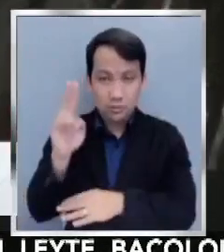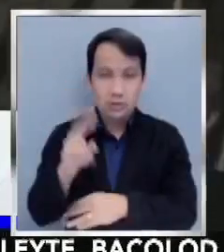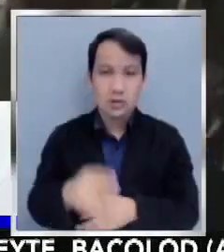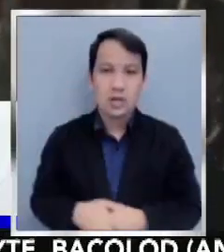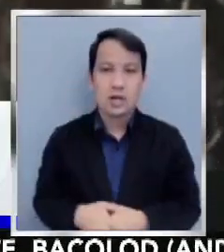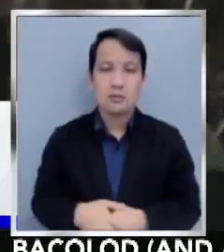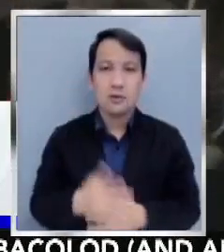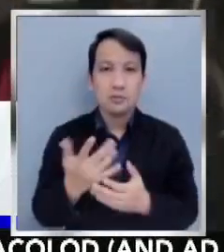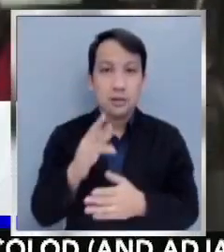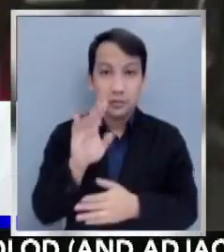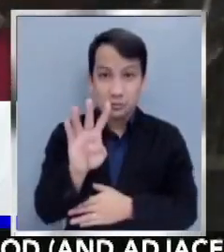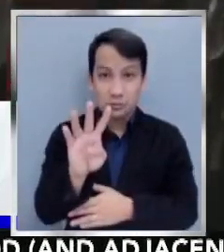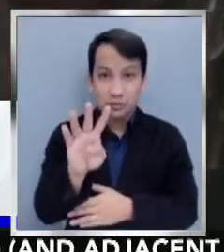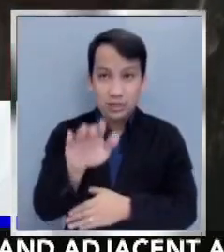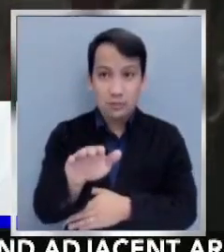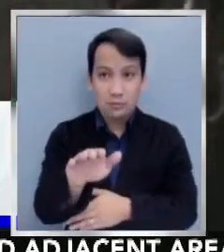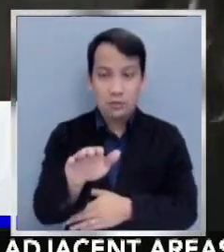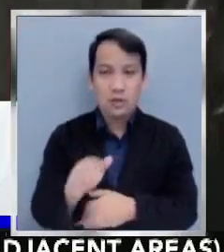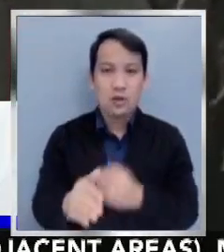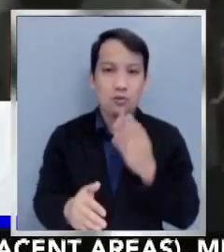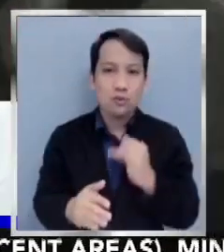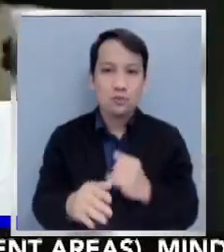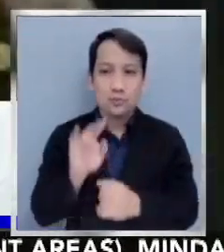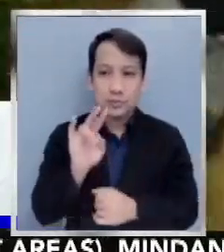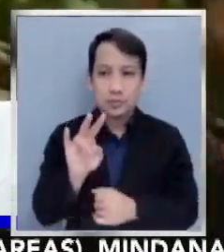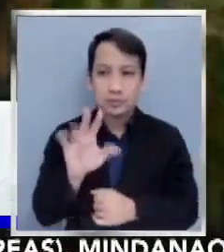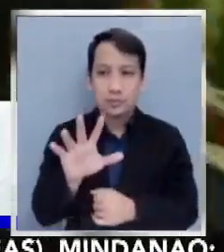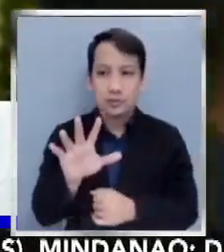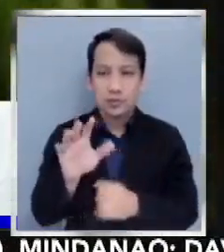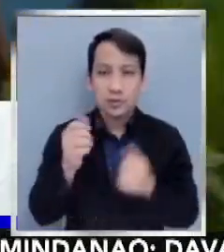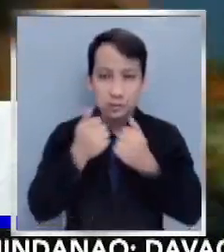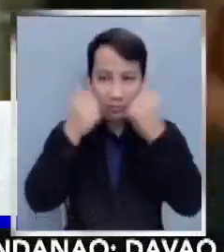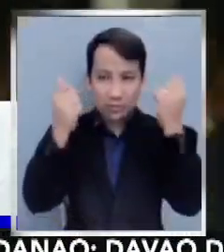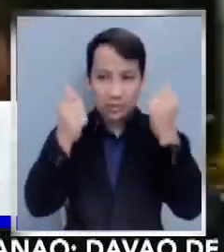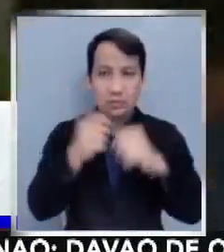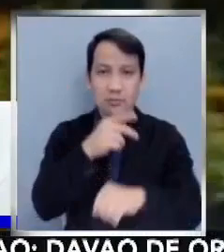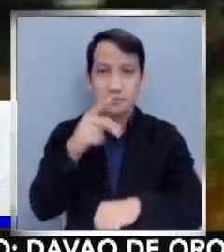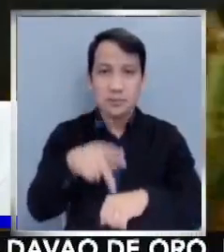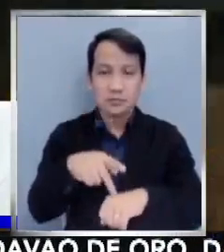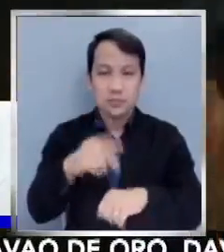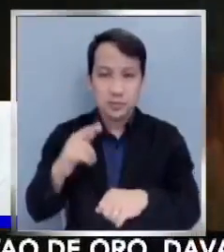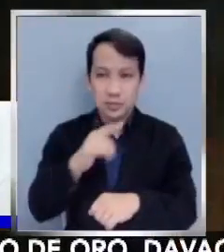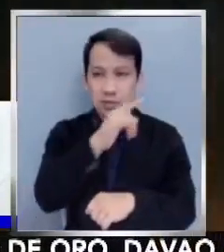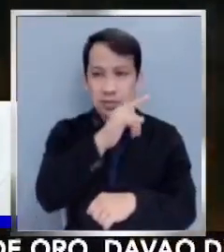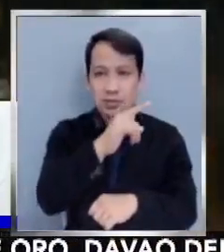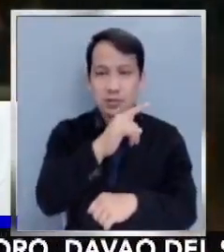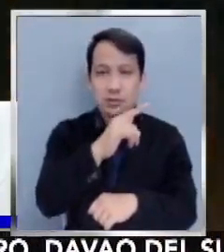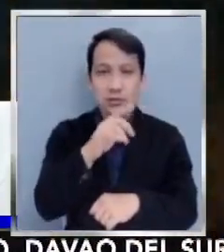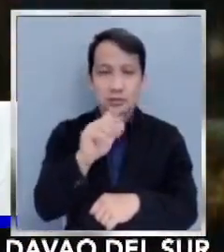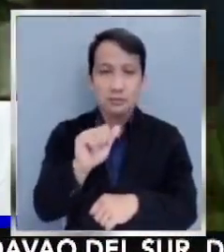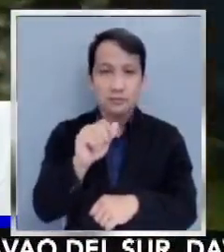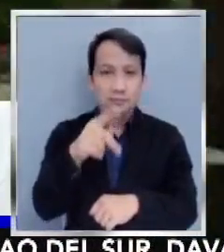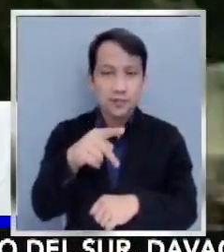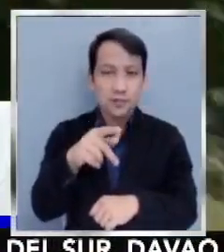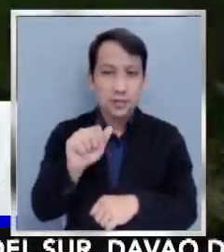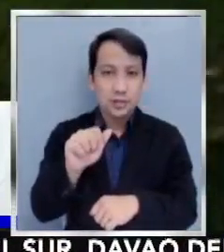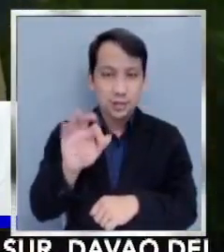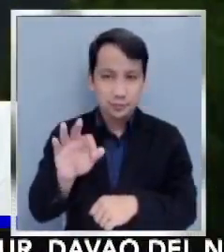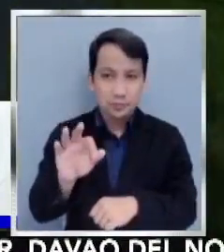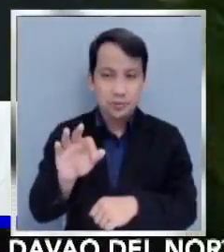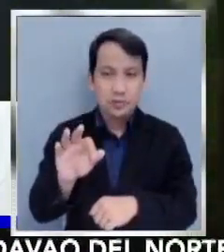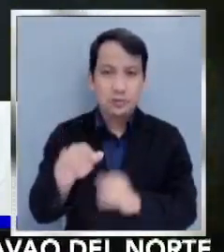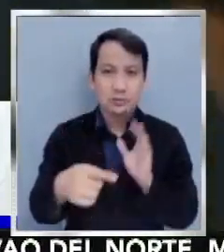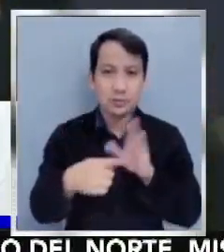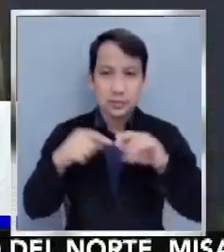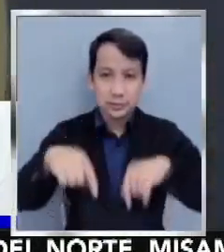alas 4 ng hapon, sa 75th anibersaryo ng Philippine Air Force Haribon Hangar, Clark Air Base dito sa